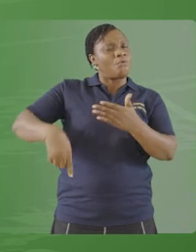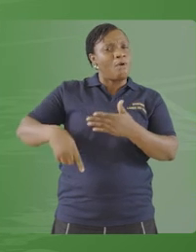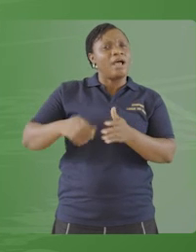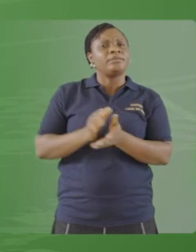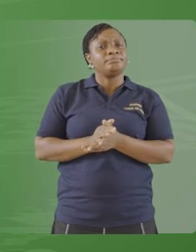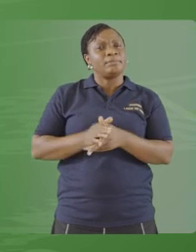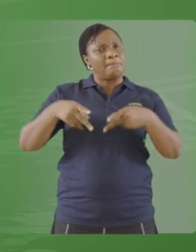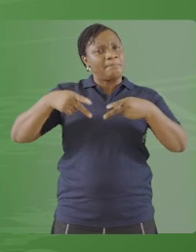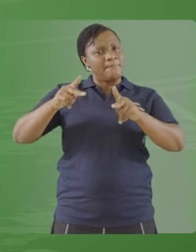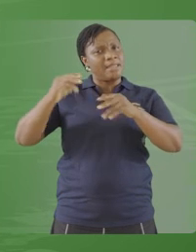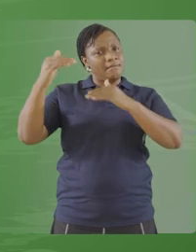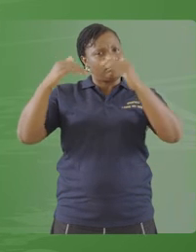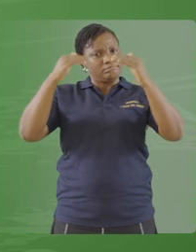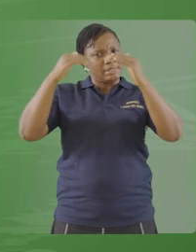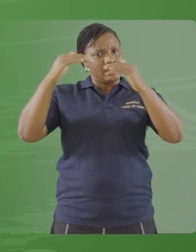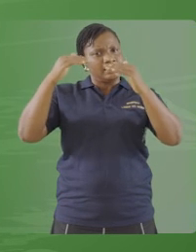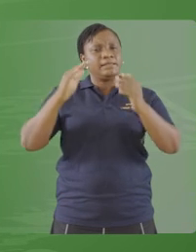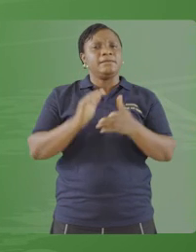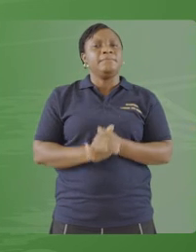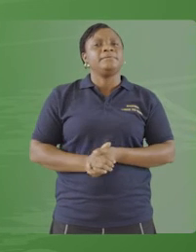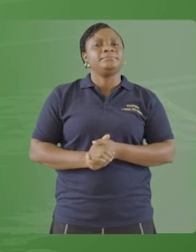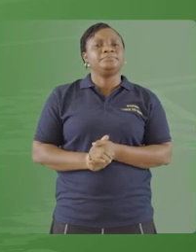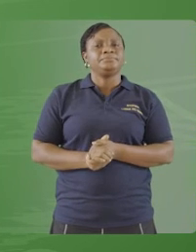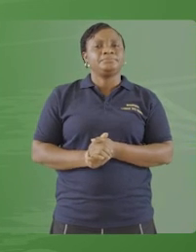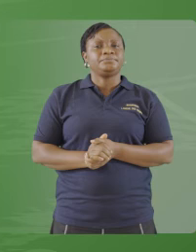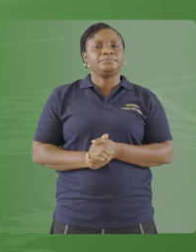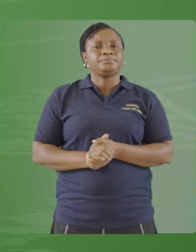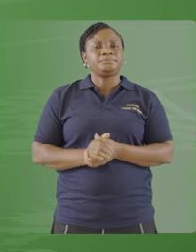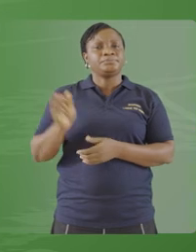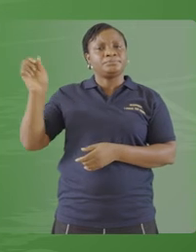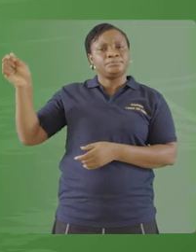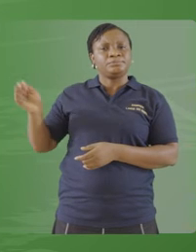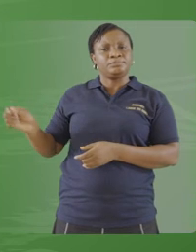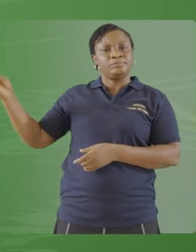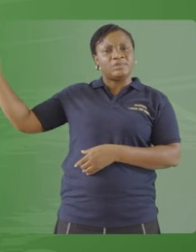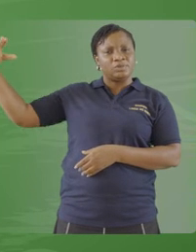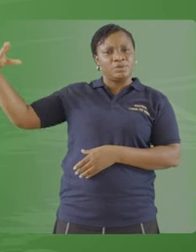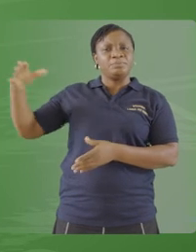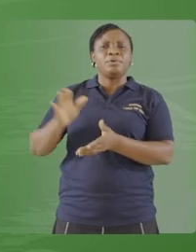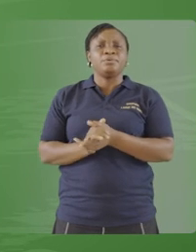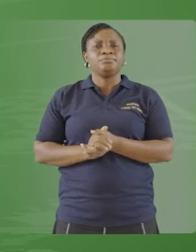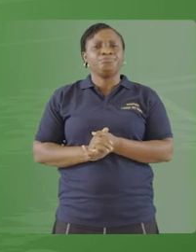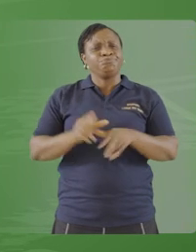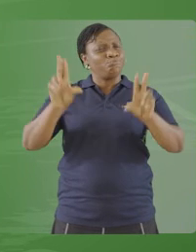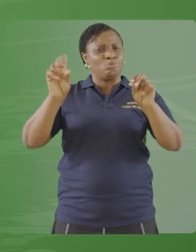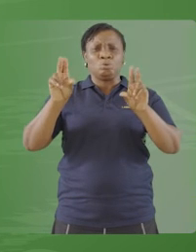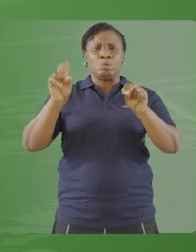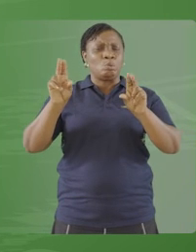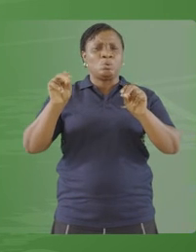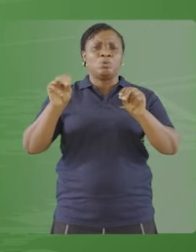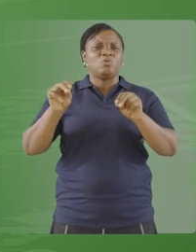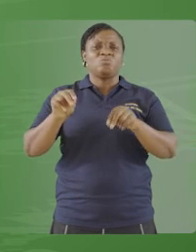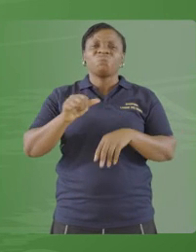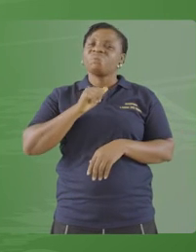pour rôle d'obtenir l'équilibre. L'interrupteur. L'interrupteur n'est pas un